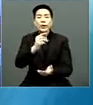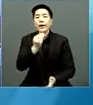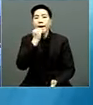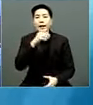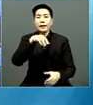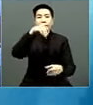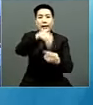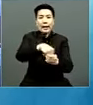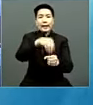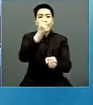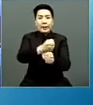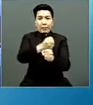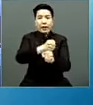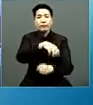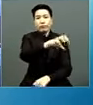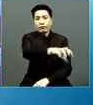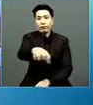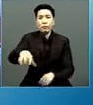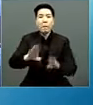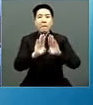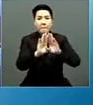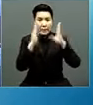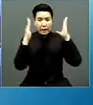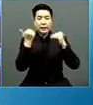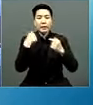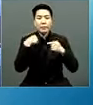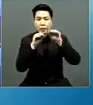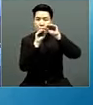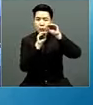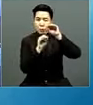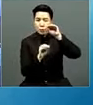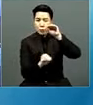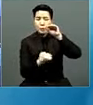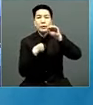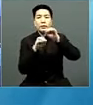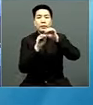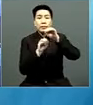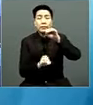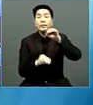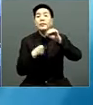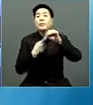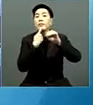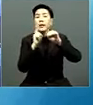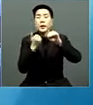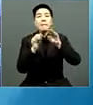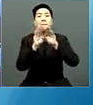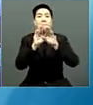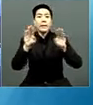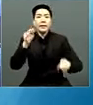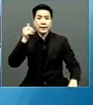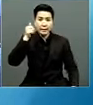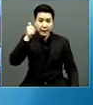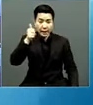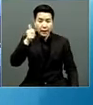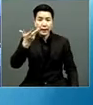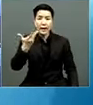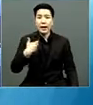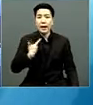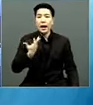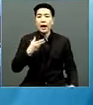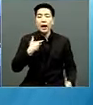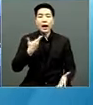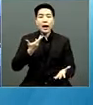งานนะครับซึ่งก็จะมีบุลเลตย่อยๆนะครับหัวข้อย่อยๆข้างล่างว่าให้เปิดได้โดยอาจให้นำ